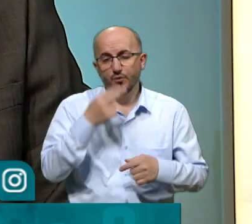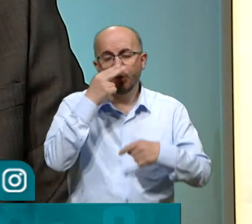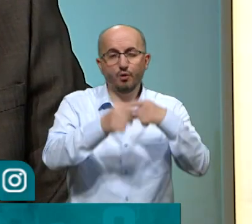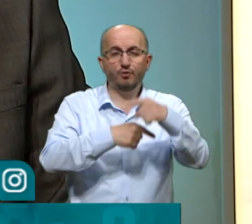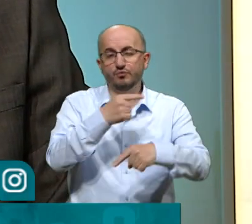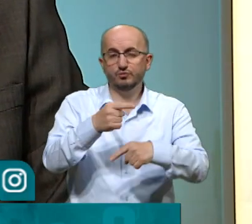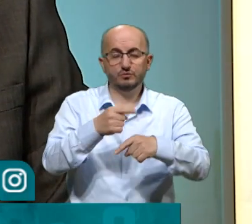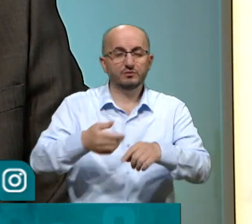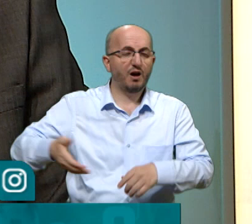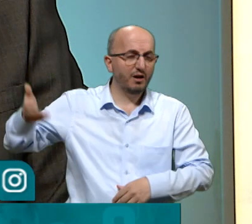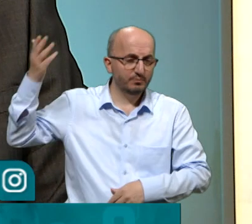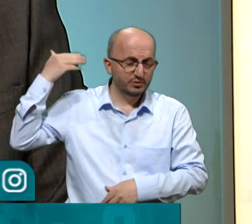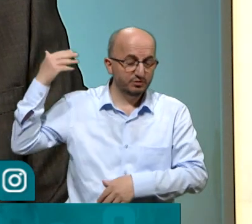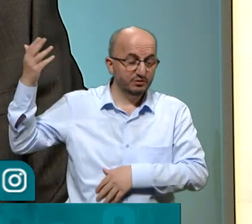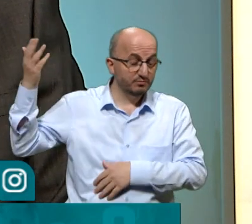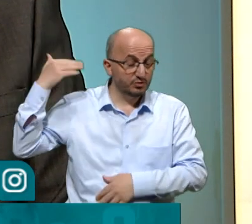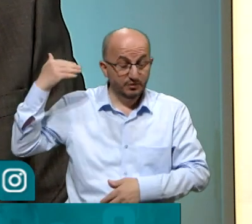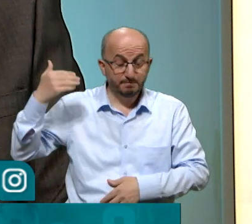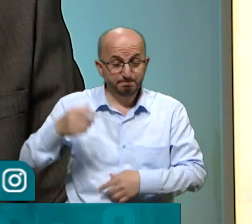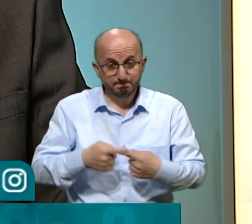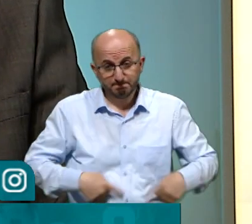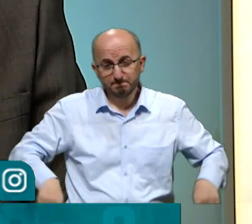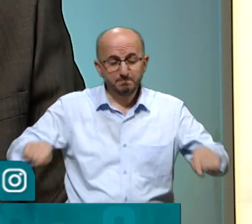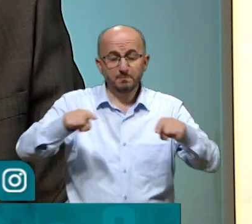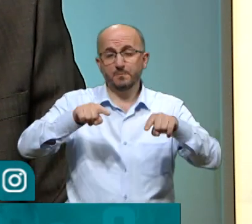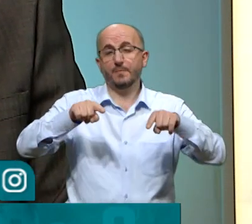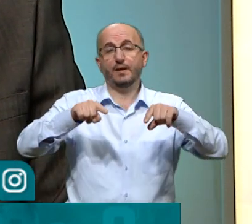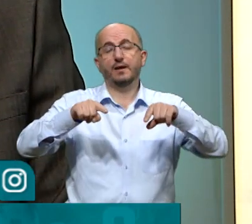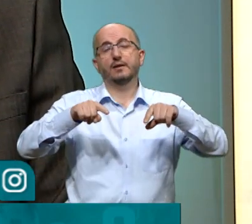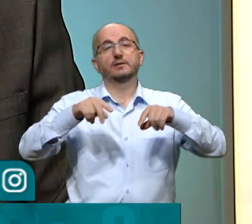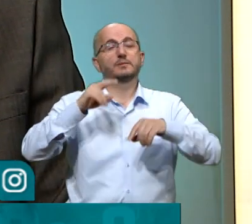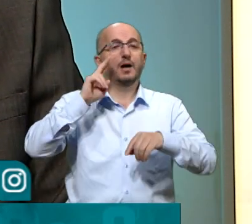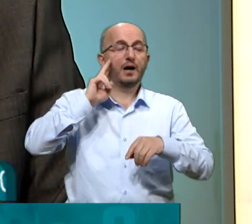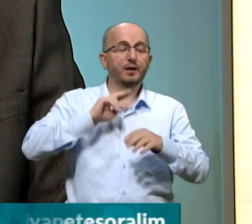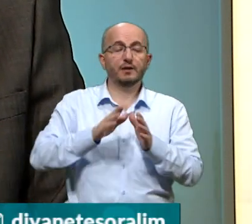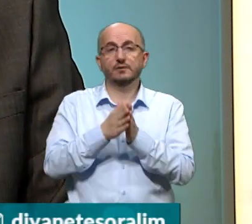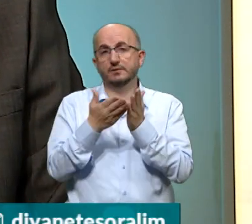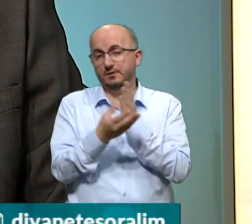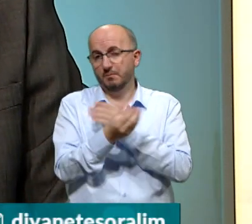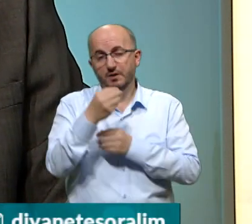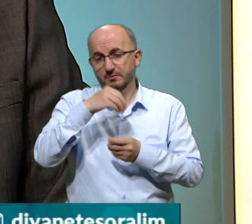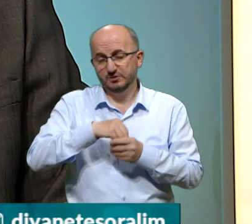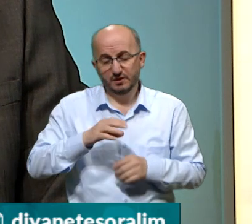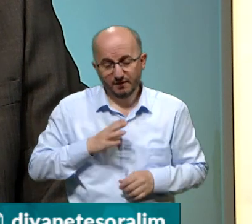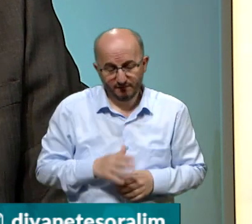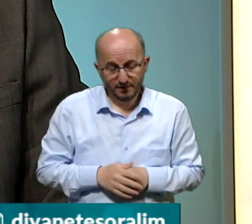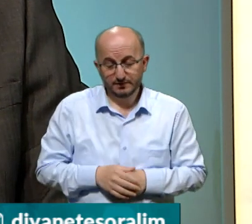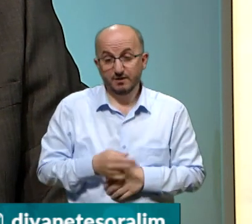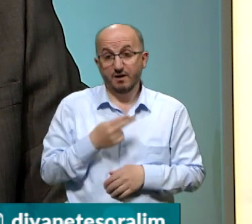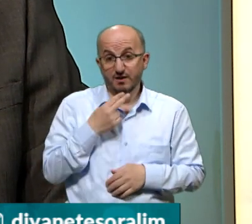tamamıyla geçmişte geçmişte Mesela bizim klasik edep kitaplarımızda da mevcuttur